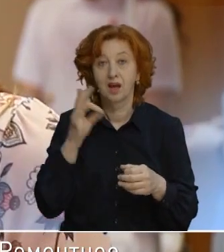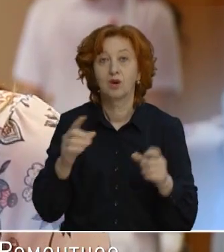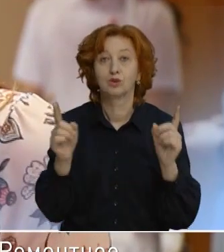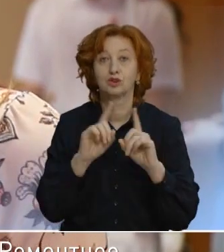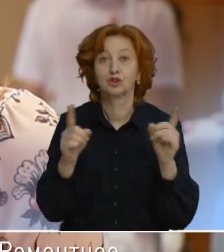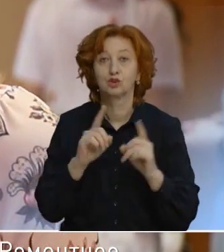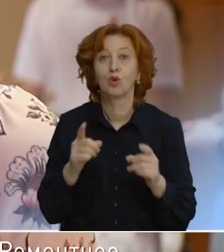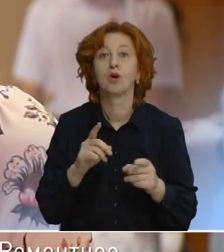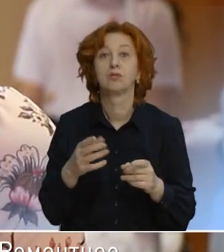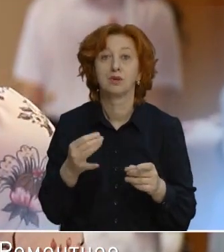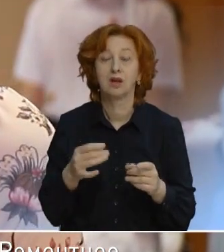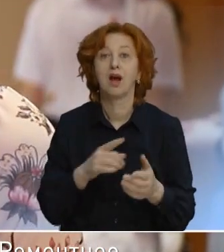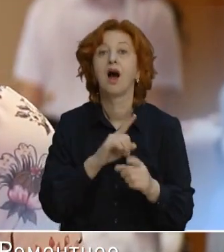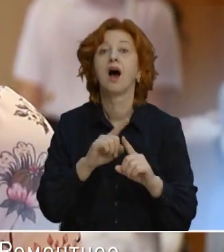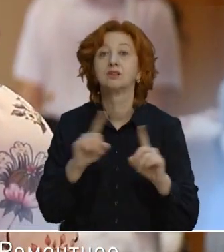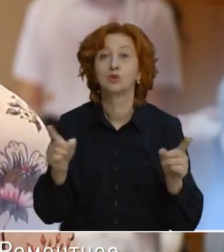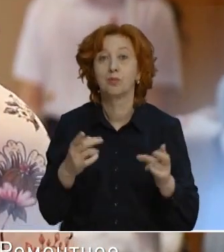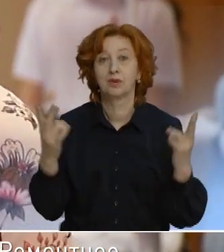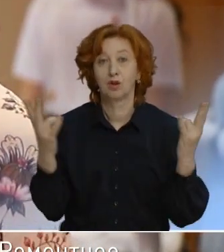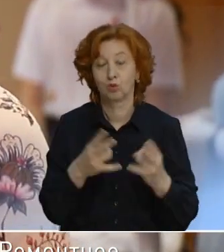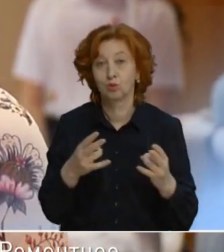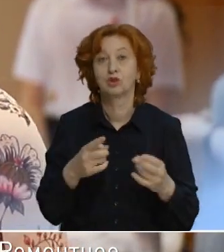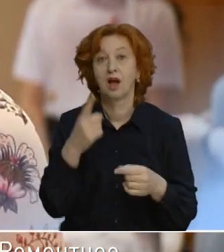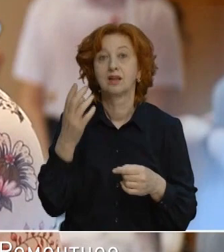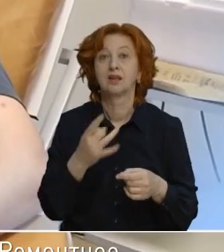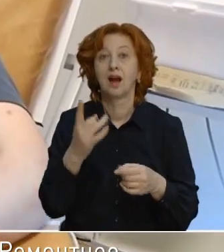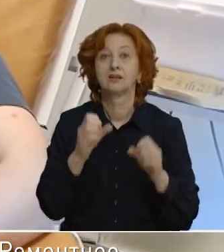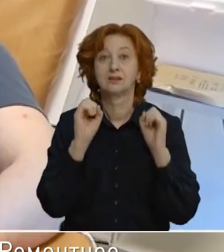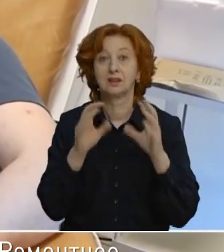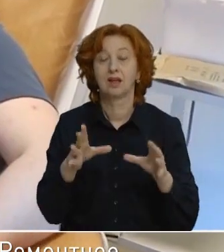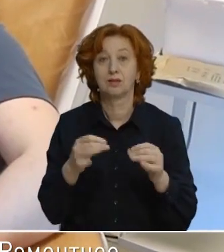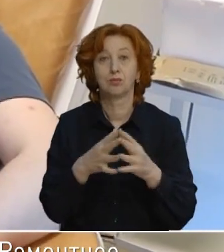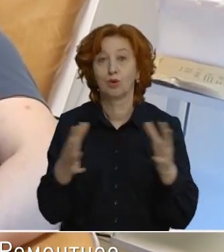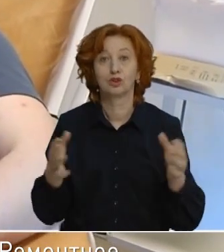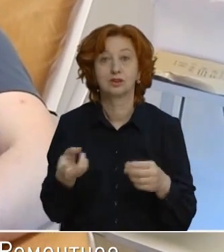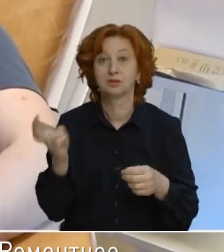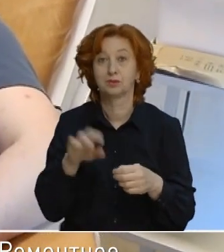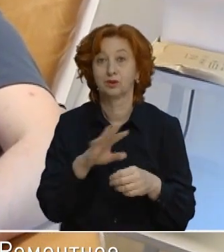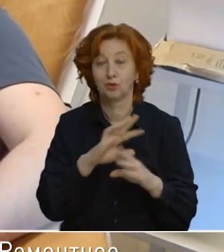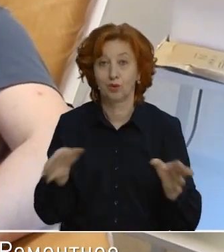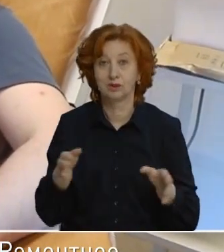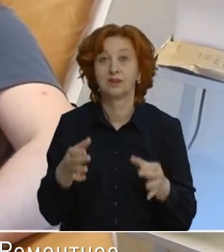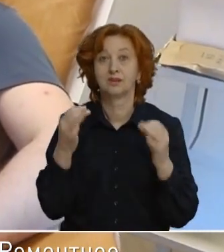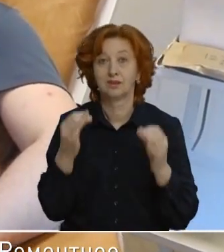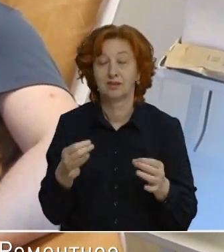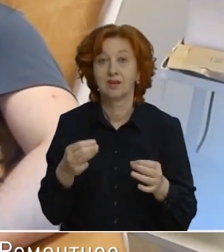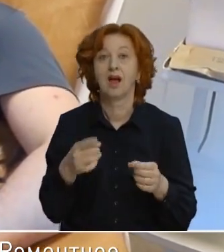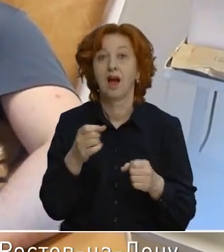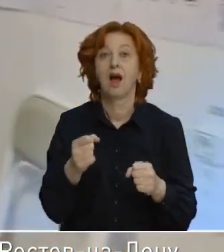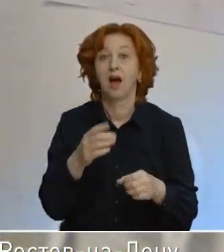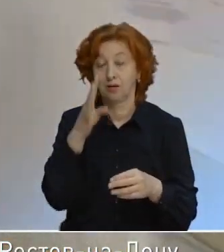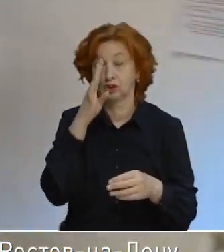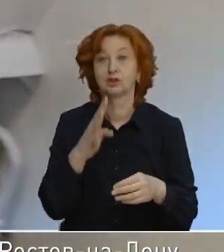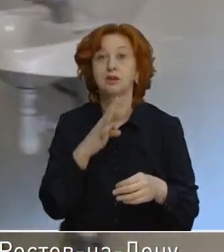кровь важно повторно. Да? Многие приходят один раз и сдают кровь и уходят с чувством выполненного долга. Но через месяца